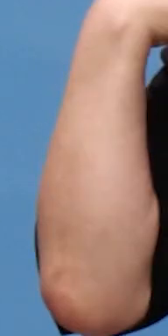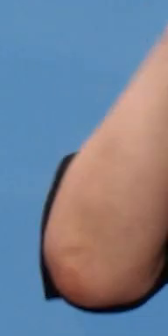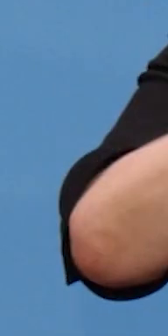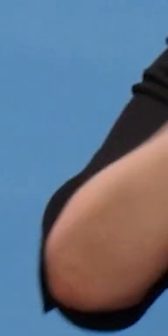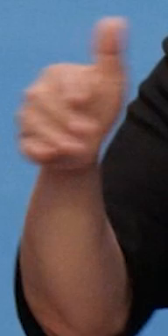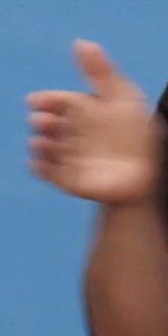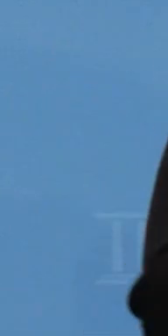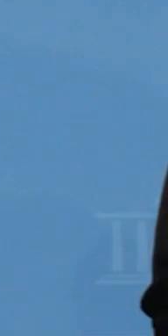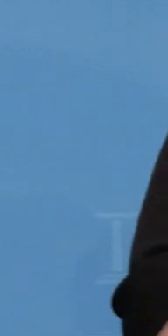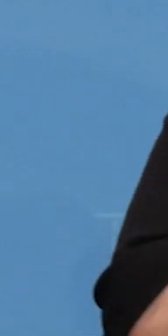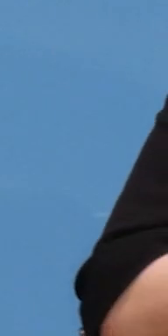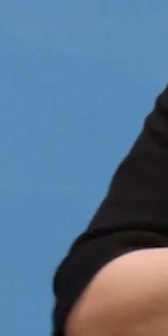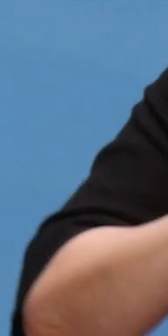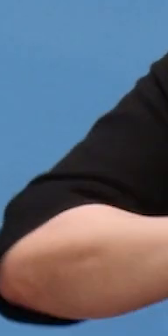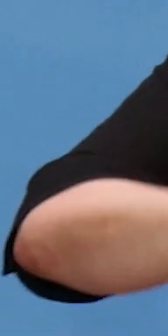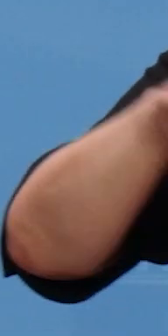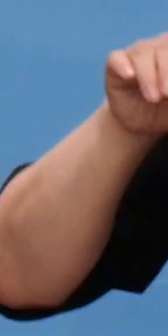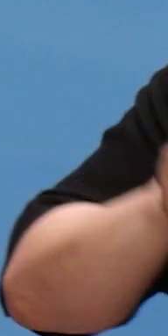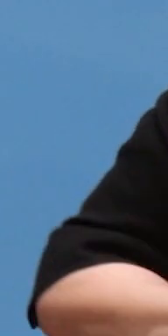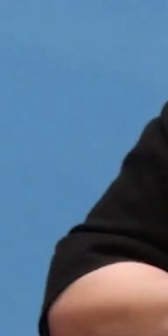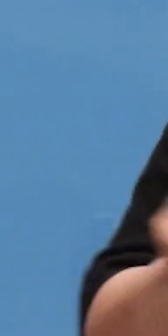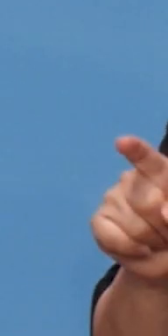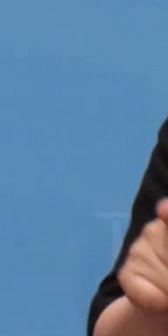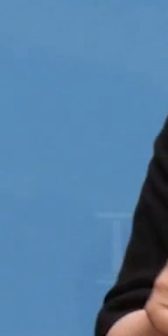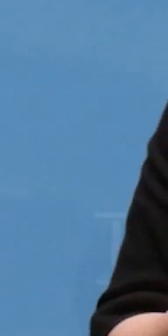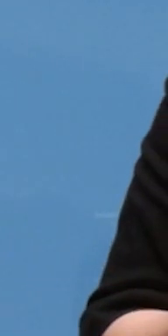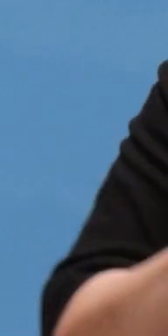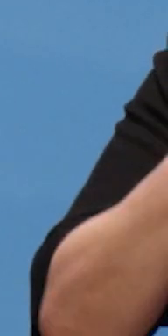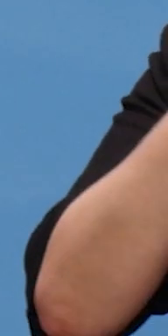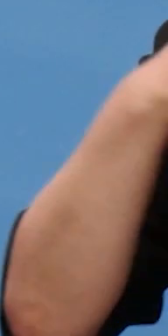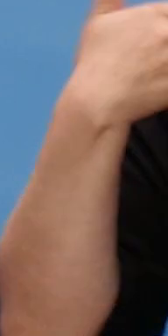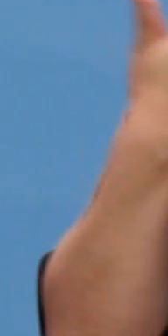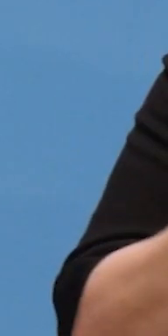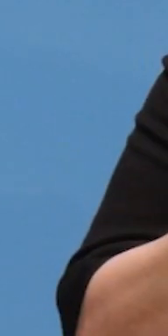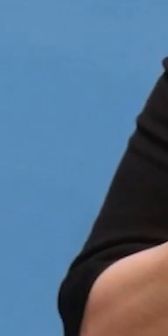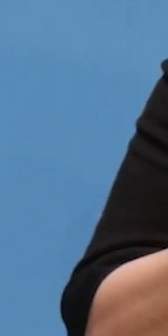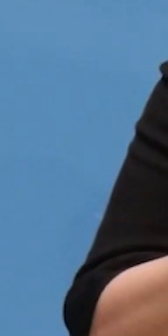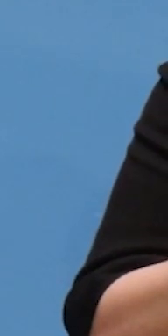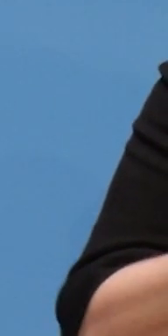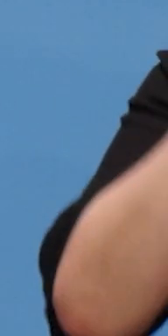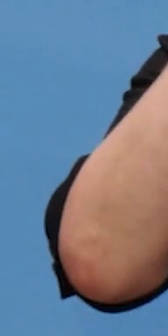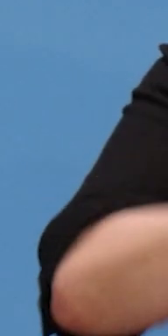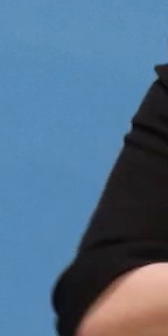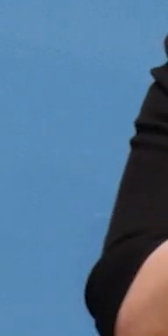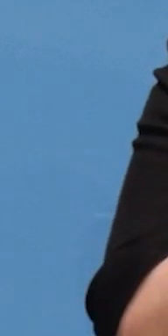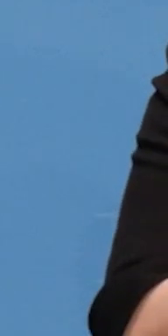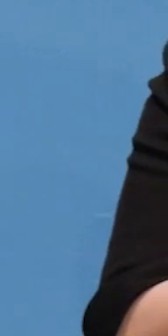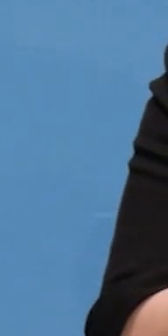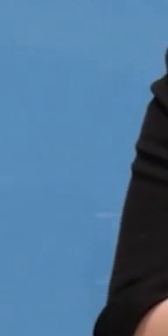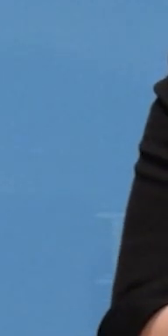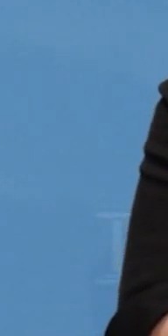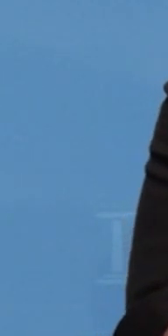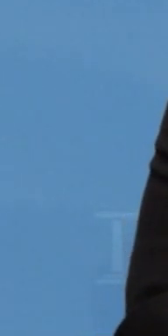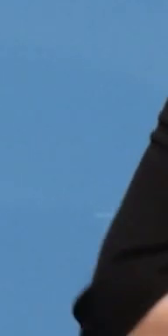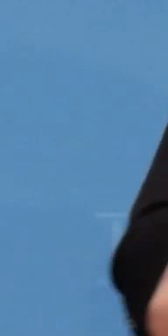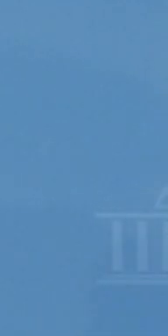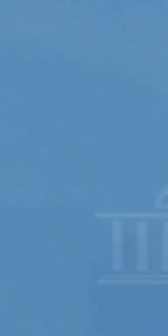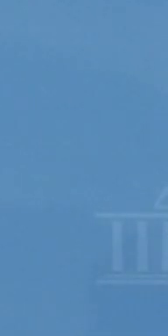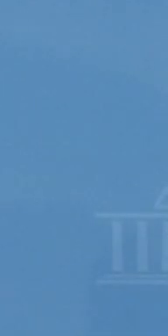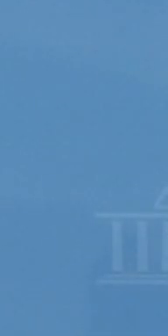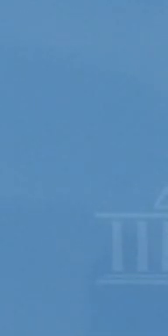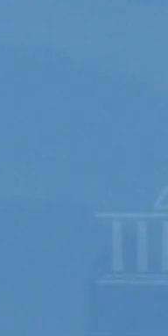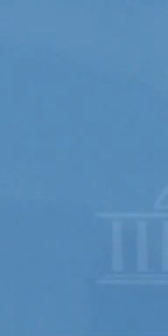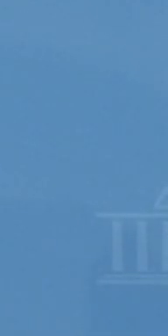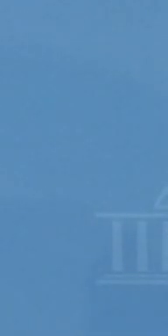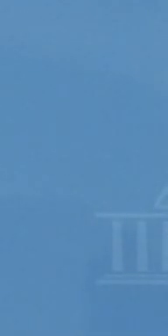종북, 좌파 괴멸을 설파하는 방공교육부처로 만들려는 것은 아닌지 의심스럽습니다.